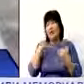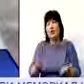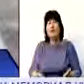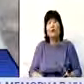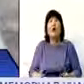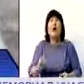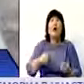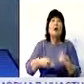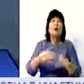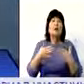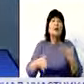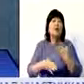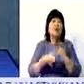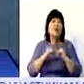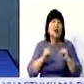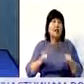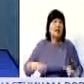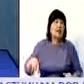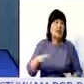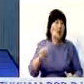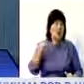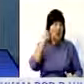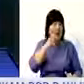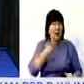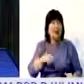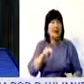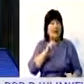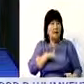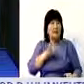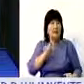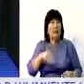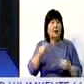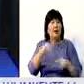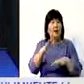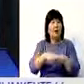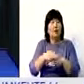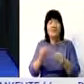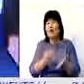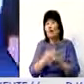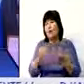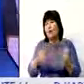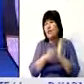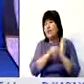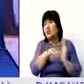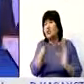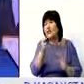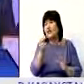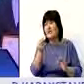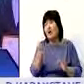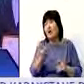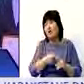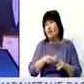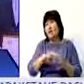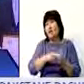Предприниматели оказывают большую поддержку развитию района. В прошлом году меценатами было вложено в разные сферы около 6 миллиардов тенге. В этом